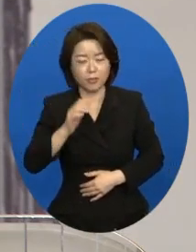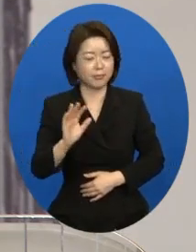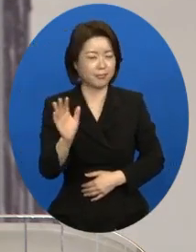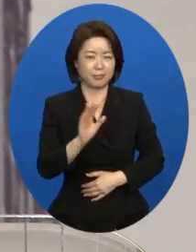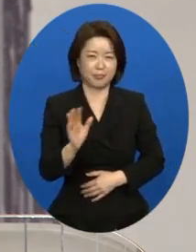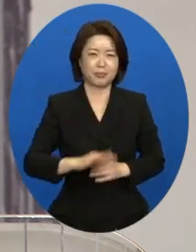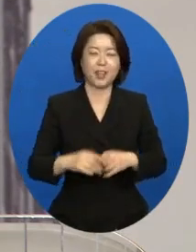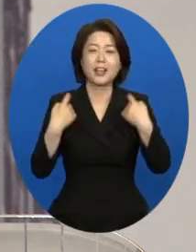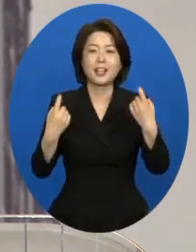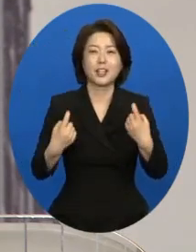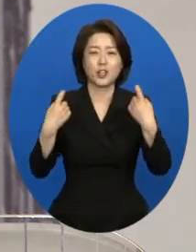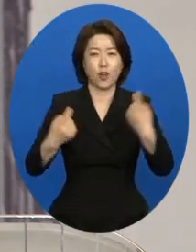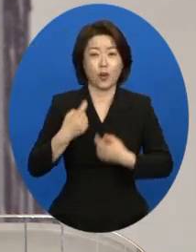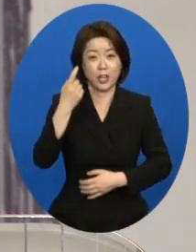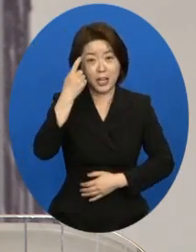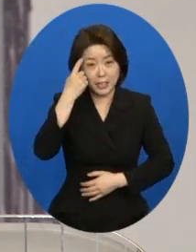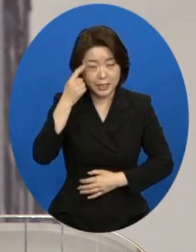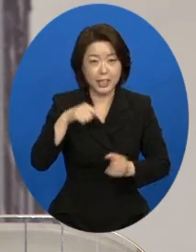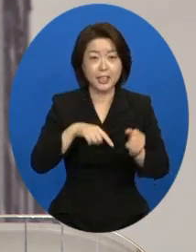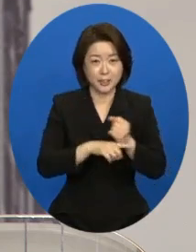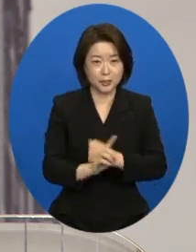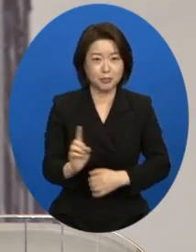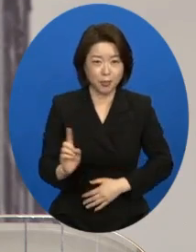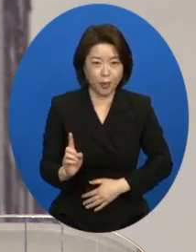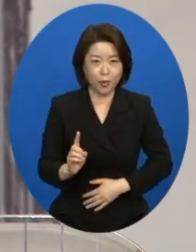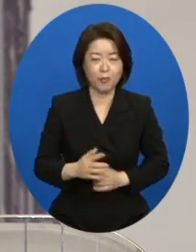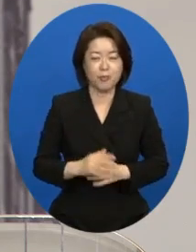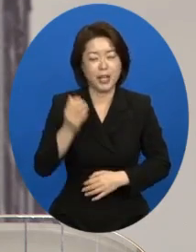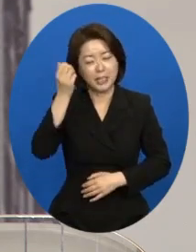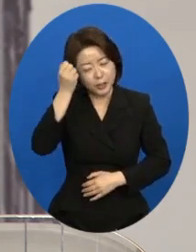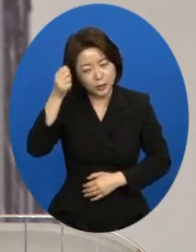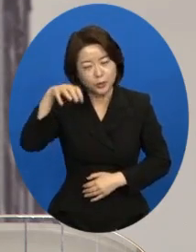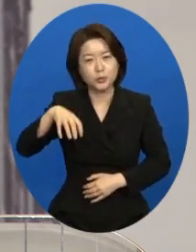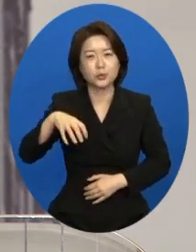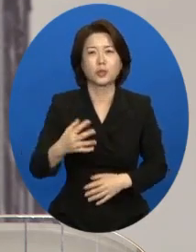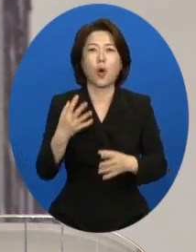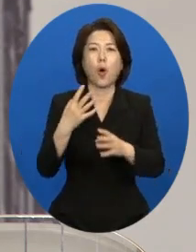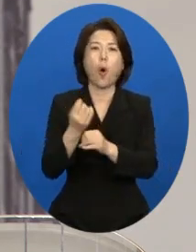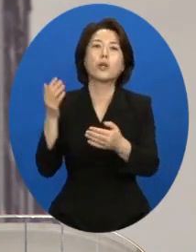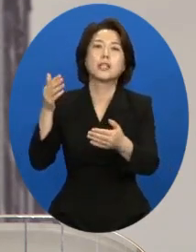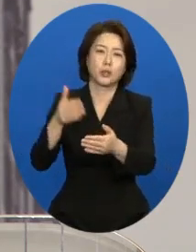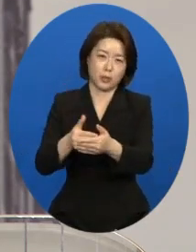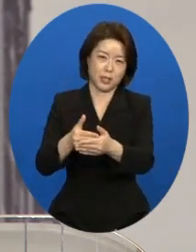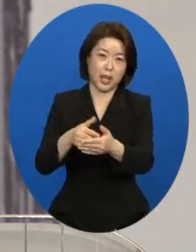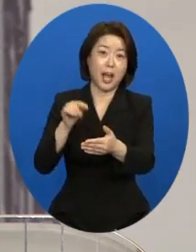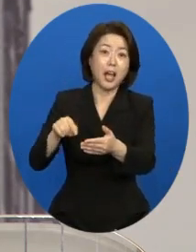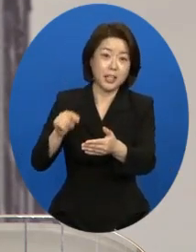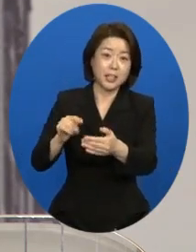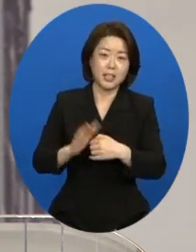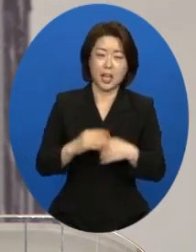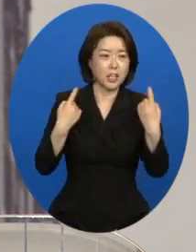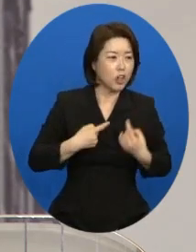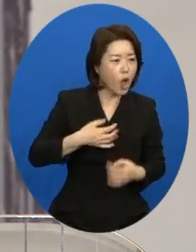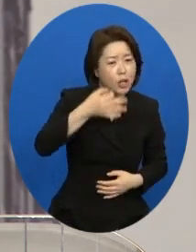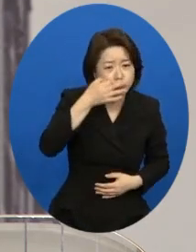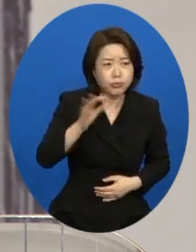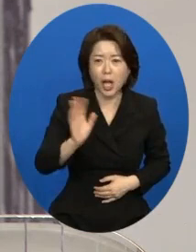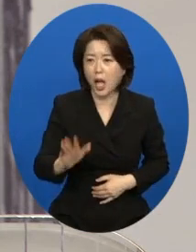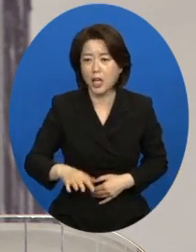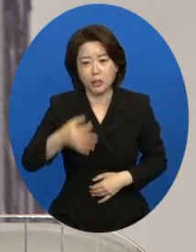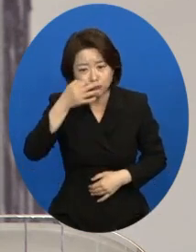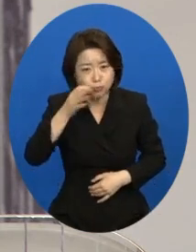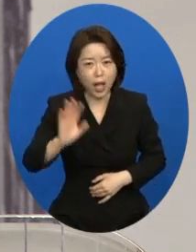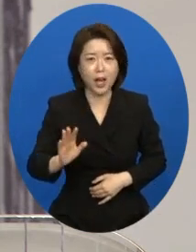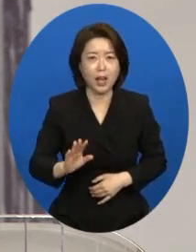그 여행이라는 개념, 얘가 생각한 거는 숙소에 언제 가냐, 언제 도착하냐, 여행이 안 보인다, 가도 가도 안